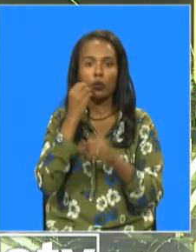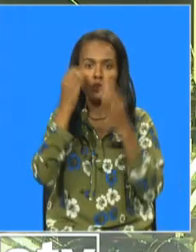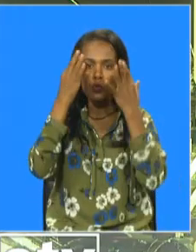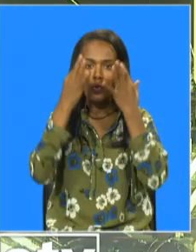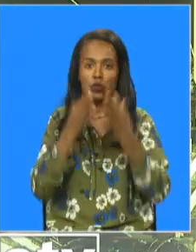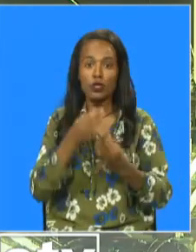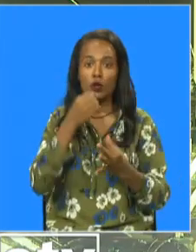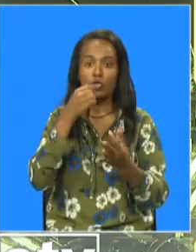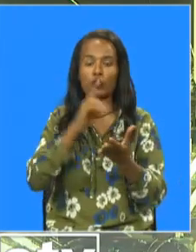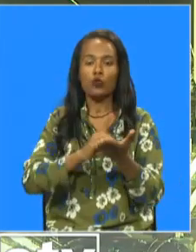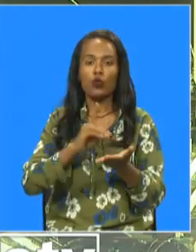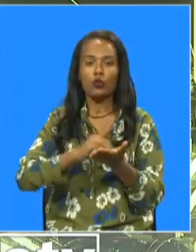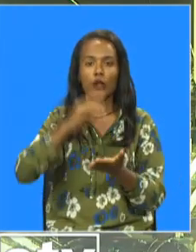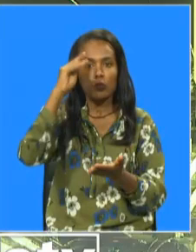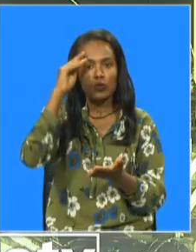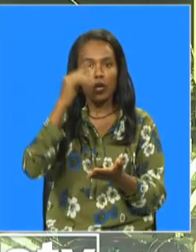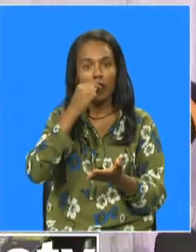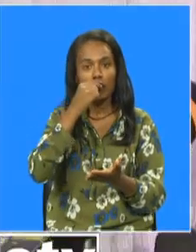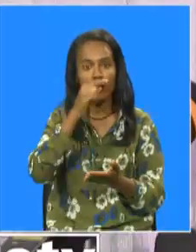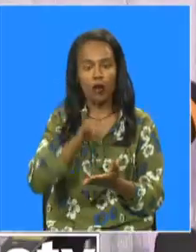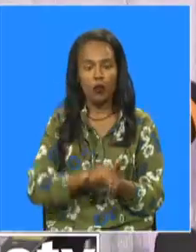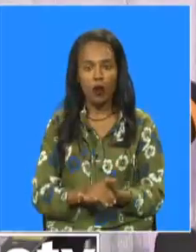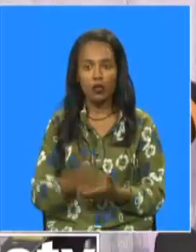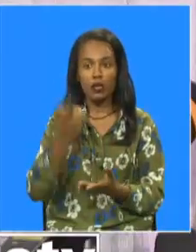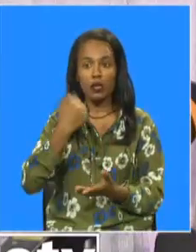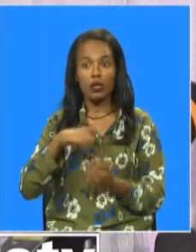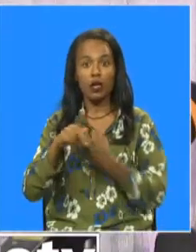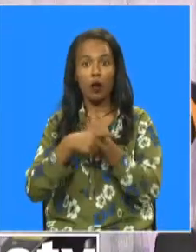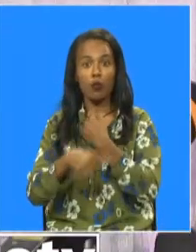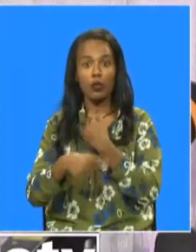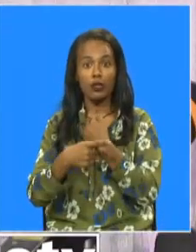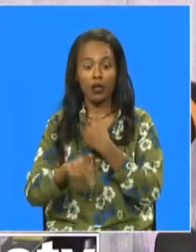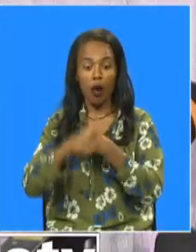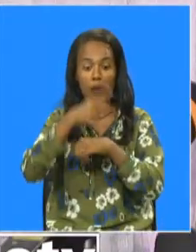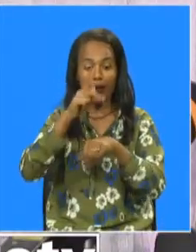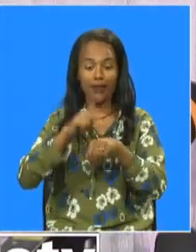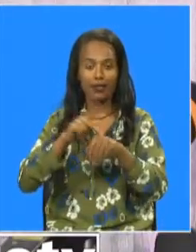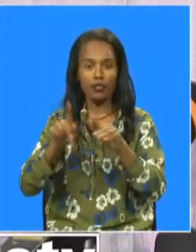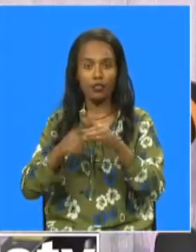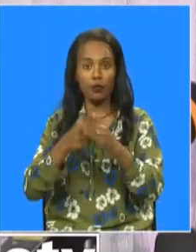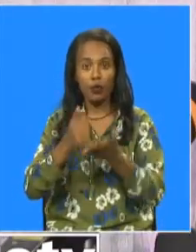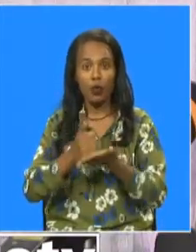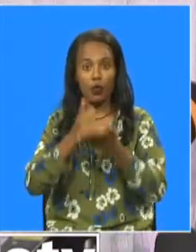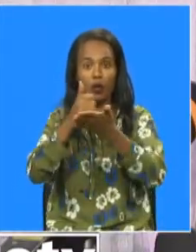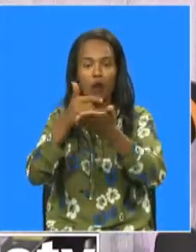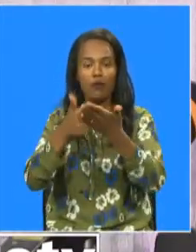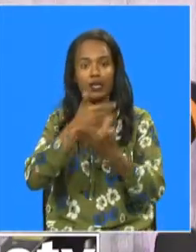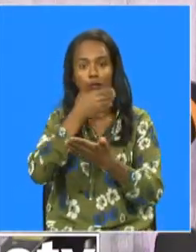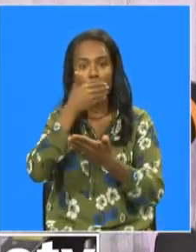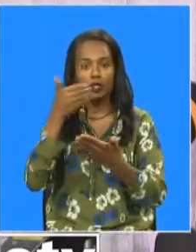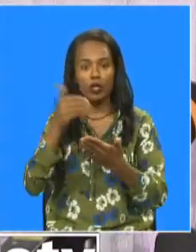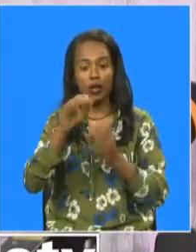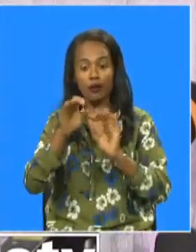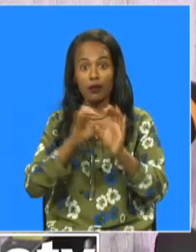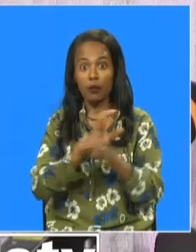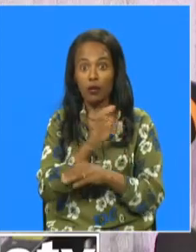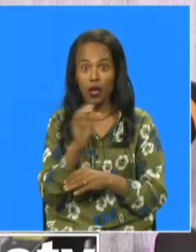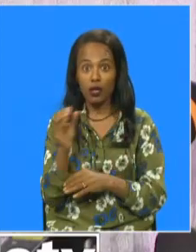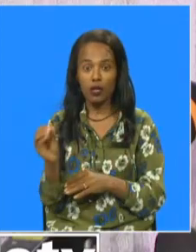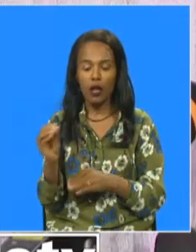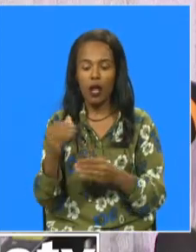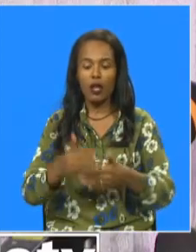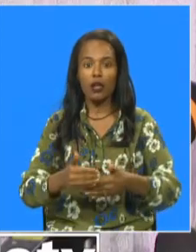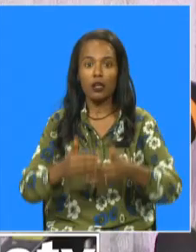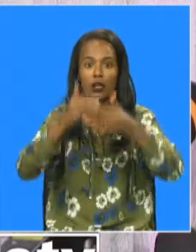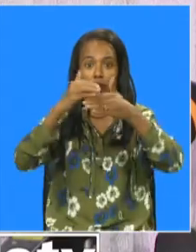ሲሉ ዶክተር ሙሳ ተናግረዋል። እኛ የፖለቲካ ፓርቲዎች የጀመርነውን ድጋፍ ከዚህ በተሻለ እንደምናደርግና